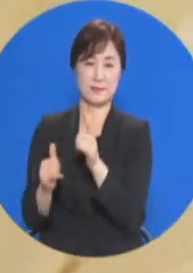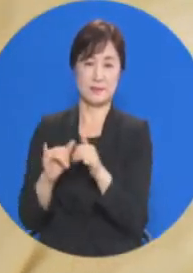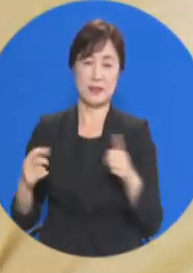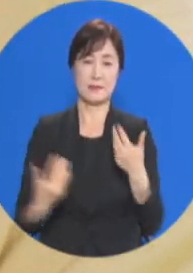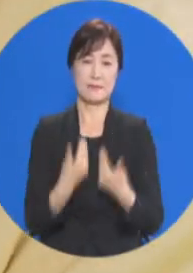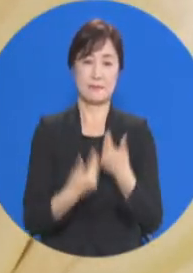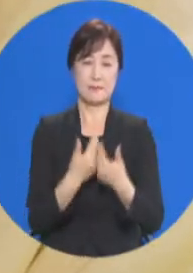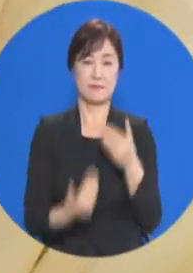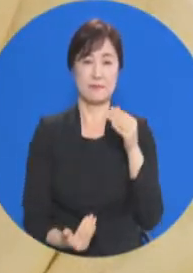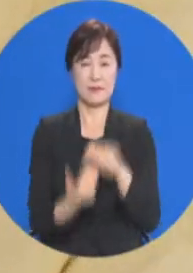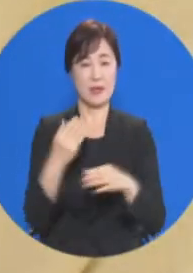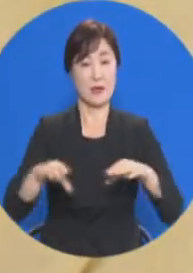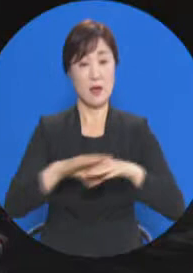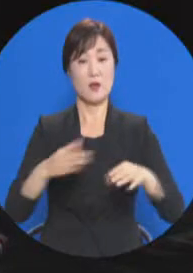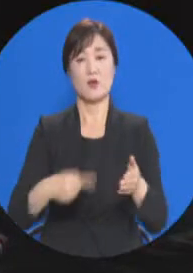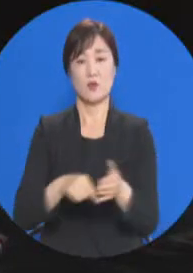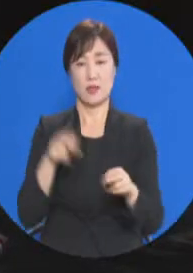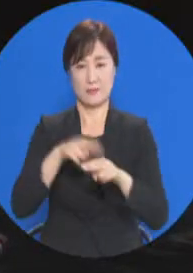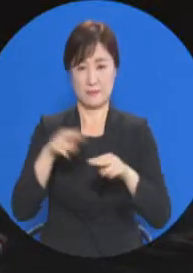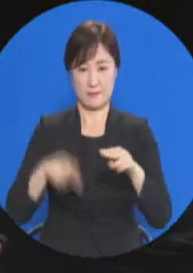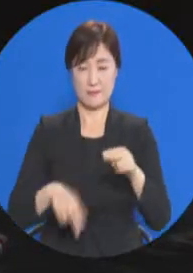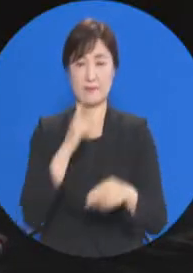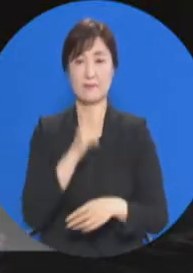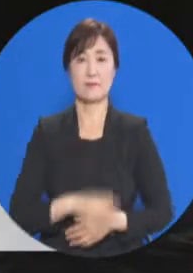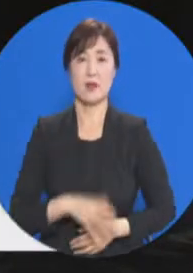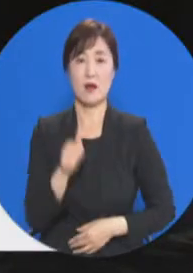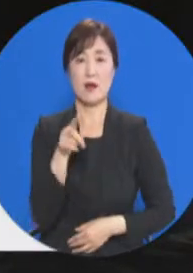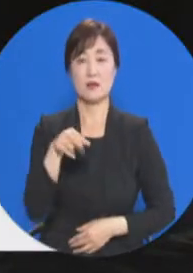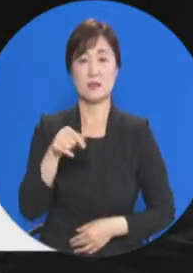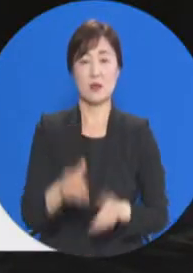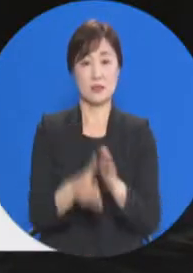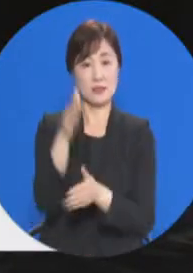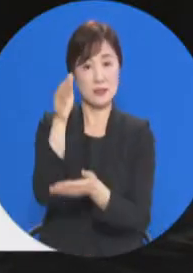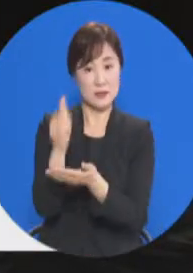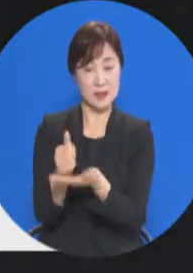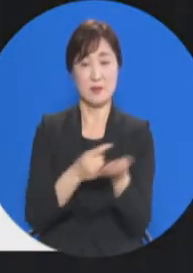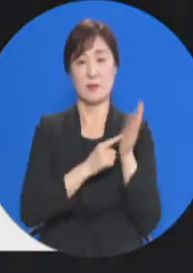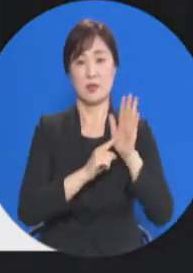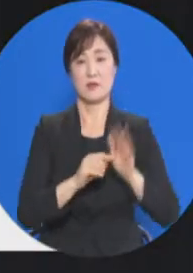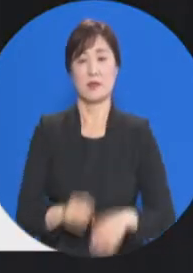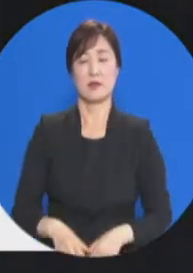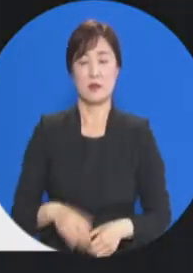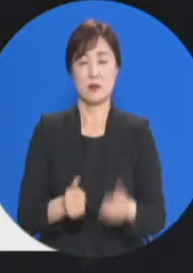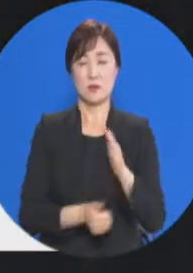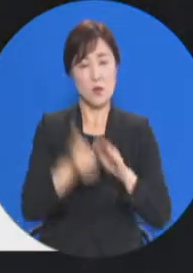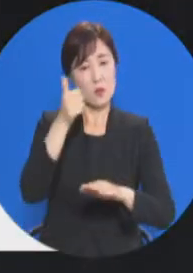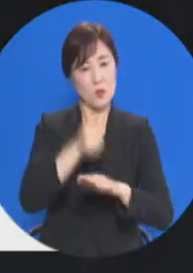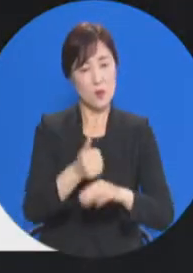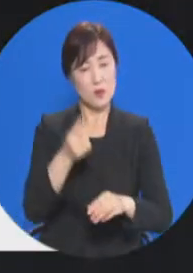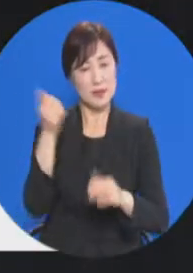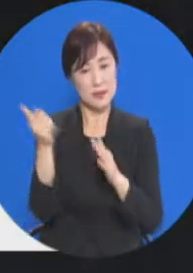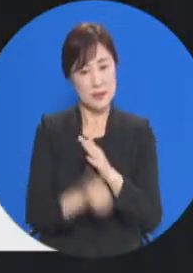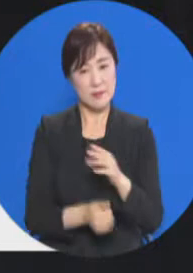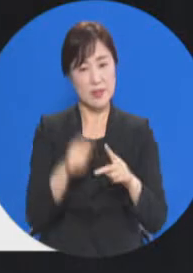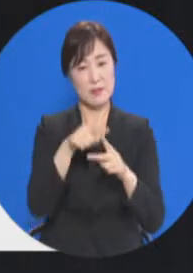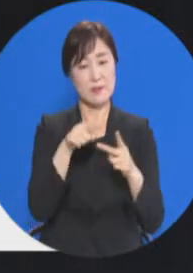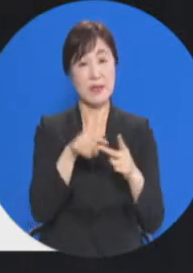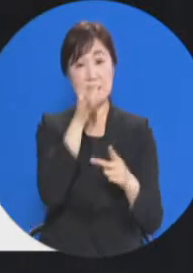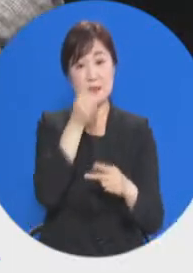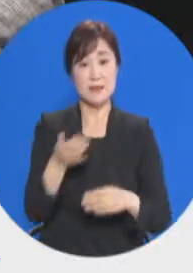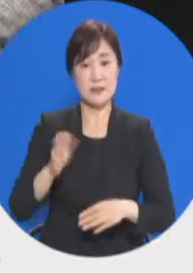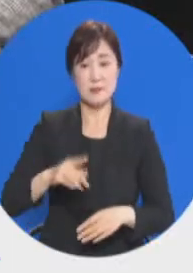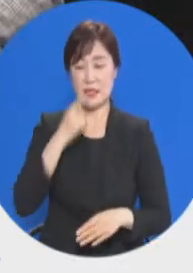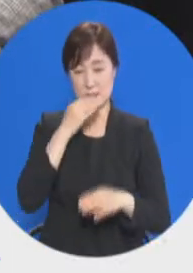사직을 한 것으로 파악하고 있습니다. 허석 순천시장은 개방형 직위는 성공이냐 실패냐라는 의견이 나오고 있지만 민주적인